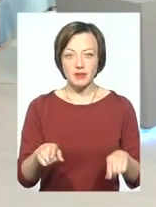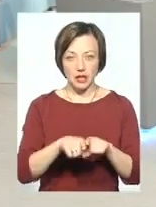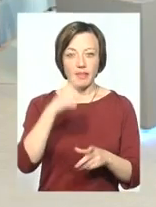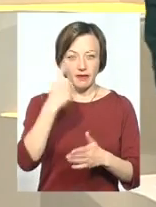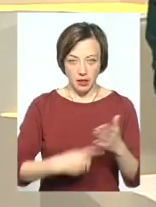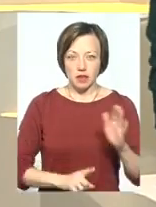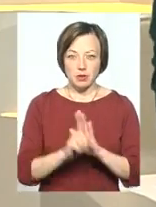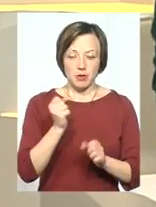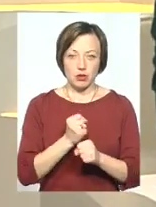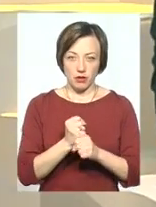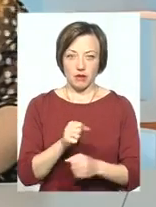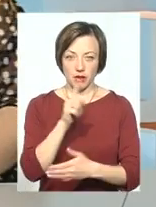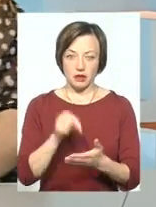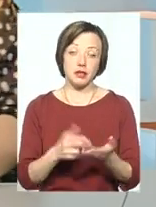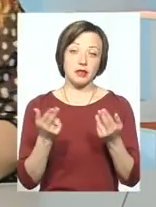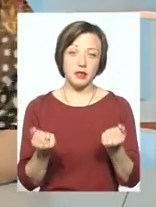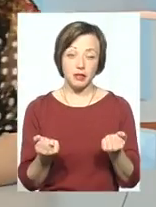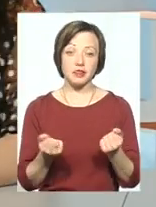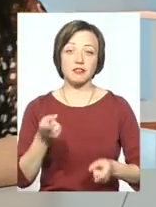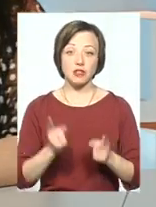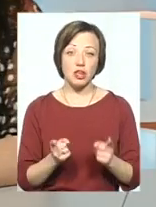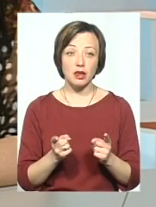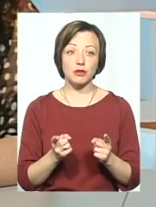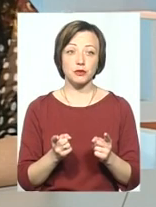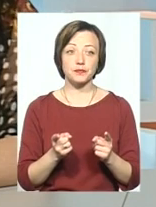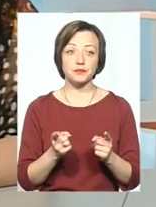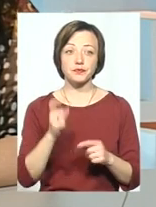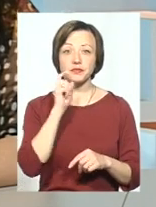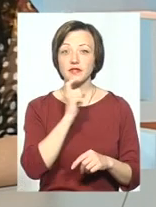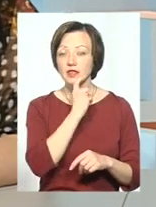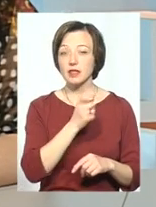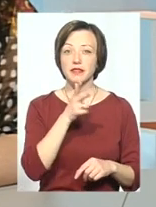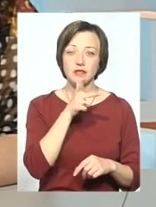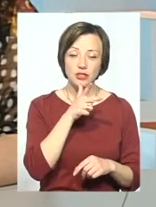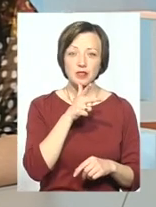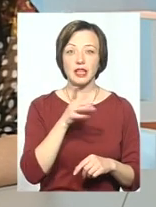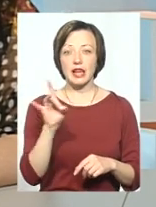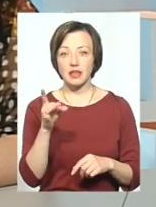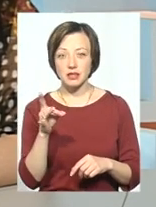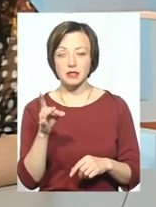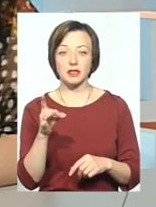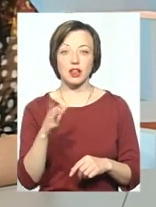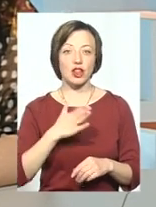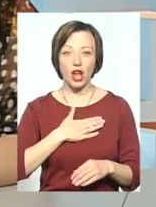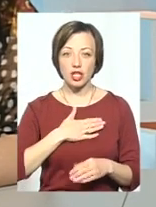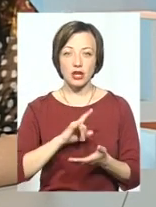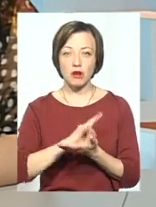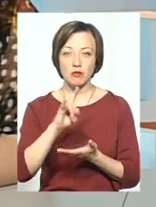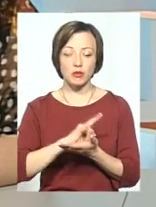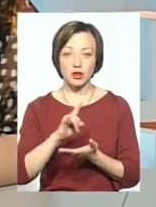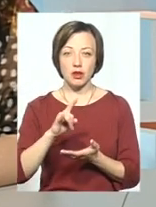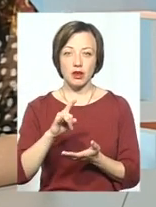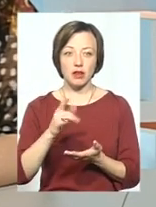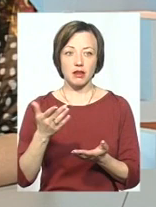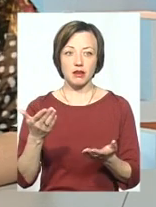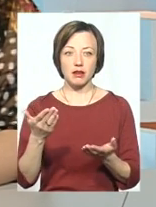вірите, що він може запрацювати? Віримо. звичайно, ні Вінницькій області, ні Чернівецькій, ні Тернопільській, ні Рівенський наш аеропорт не підходить, тому що